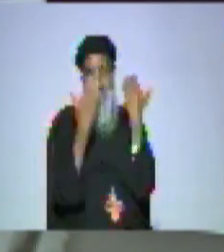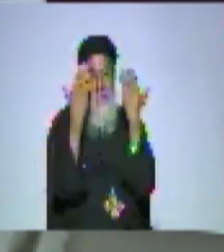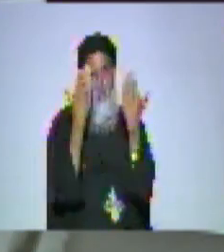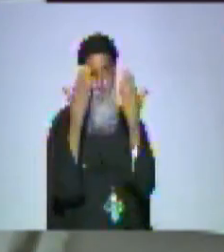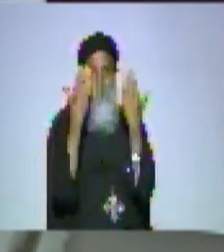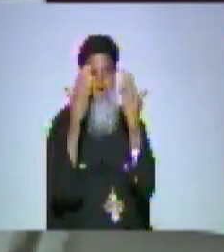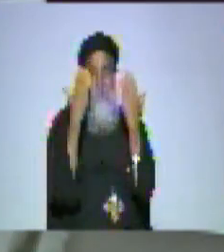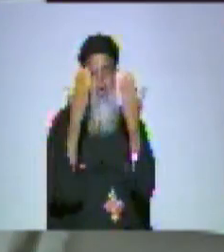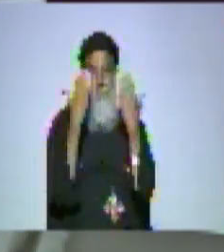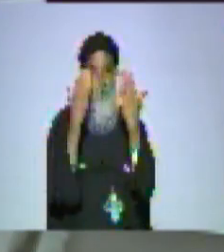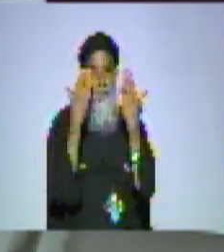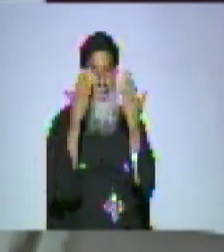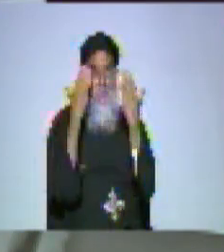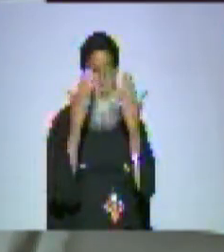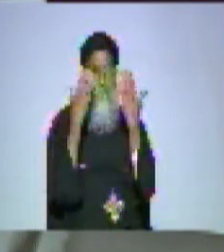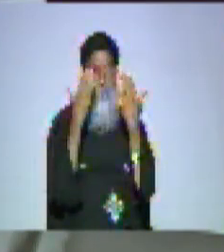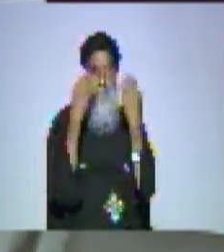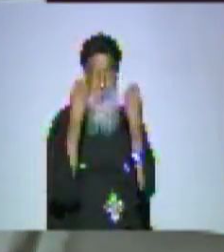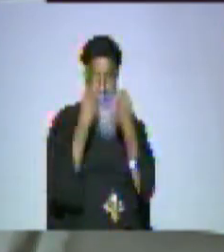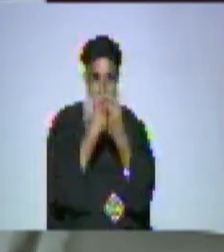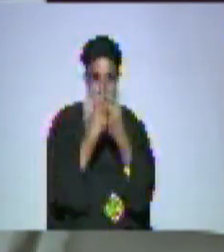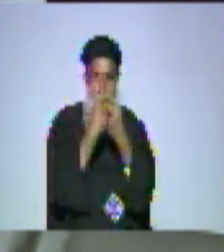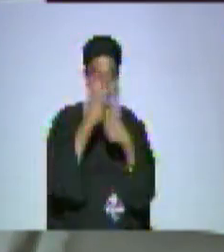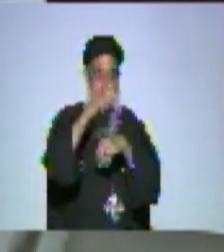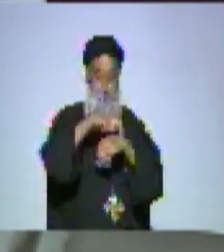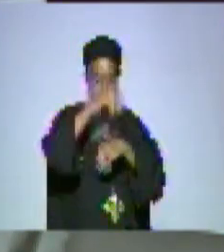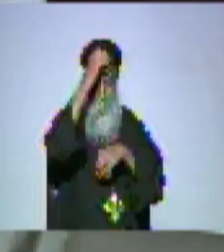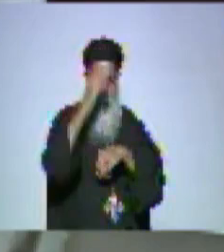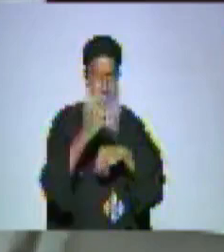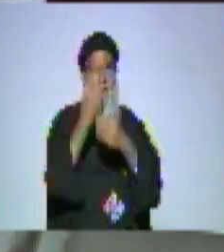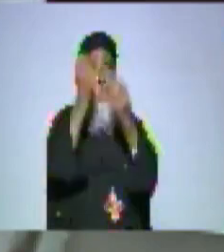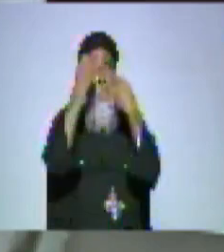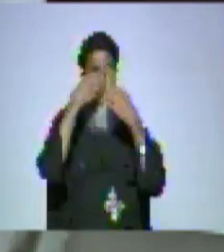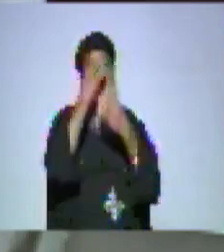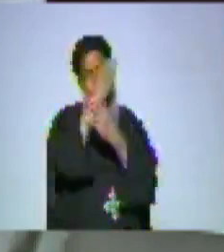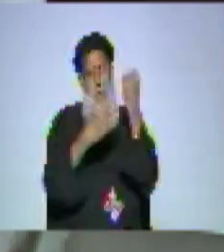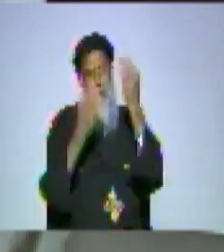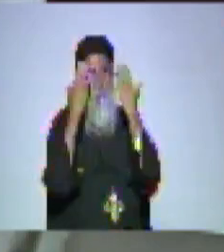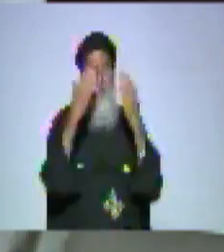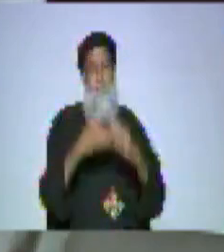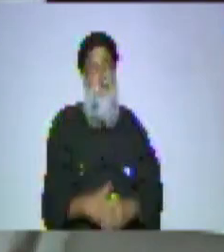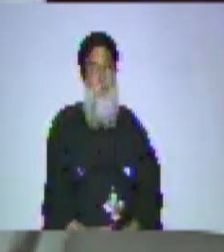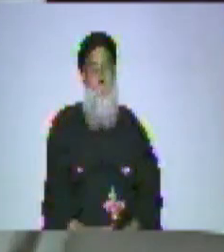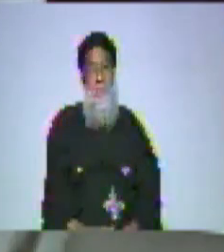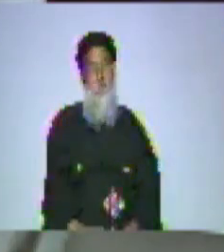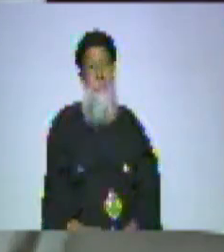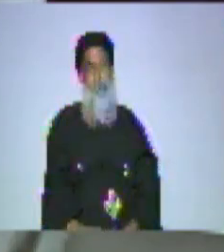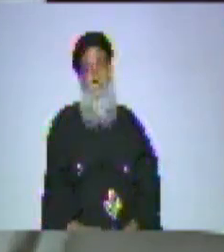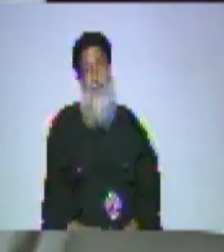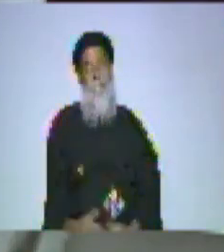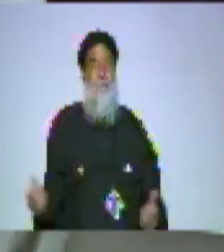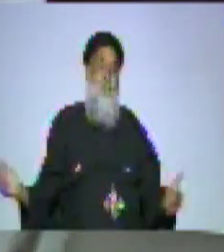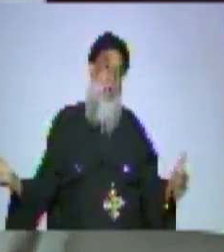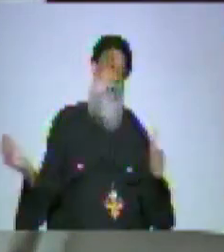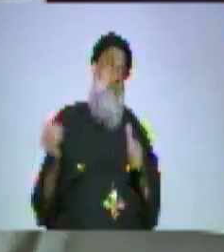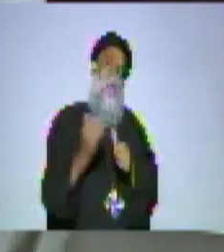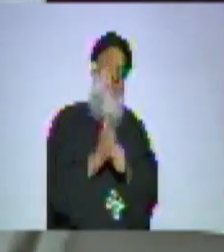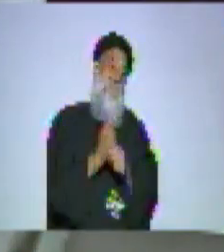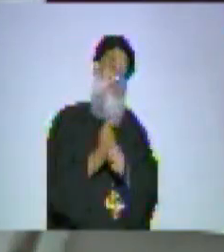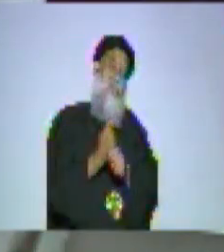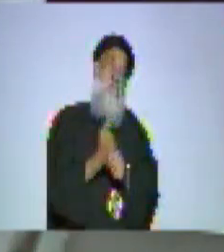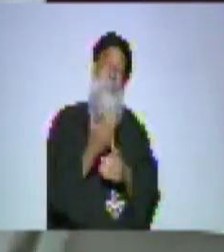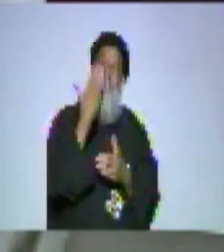يا رب يا رب كن معايا في اللحظه دي مش كده الشخص لا يتزوج